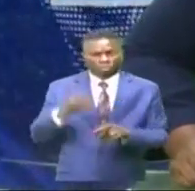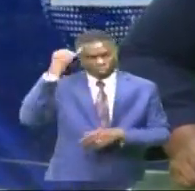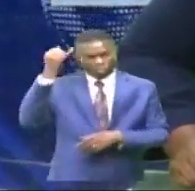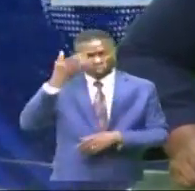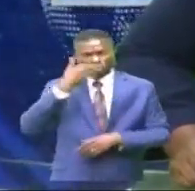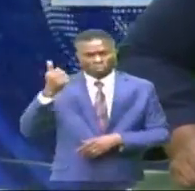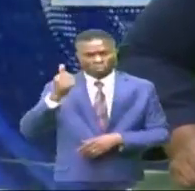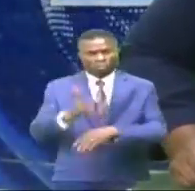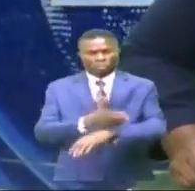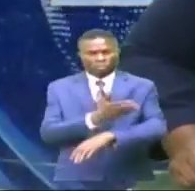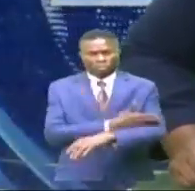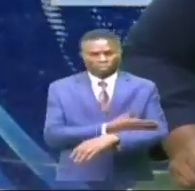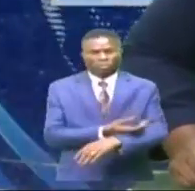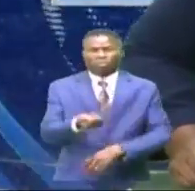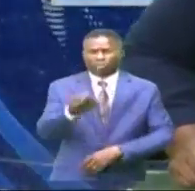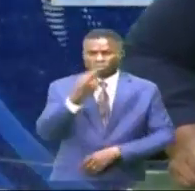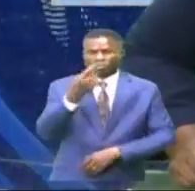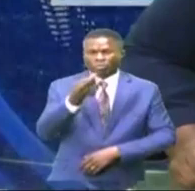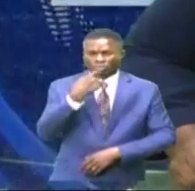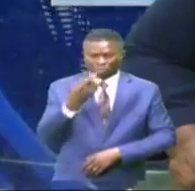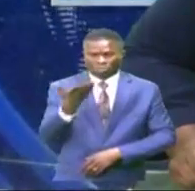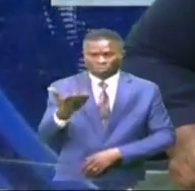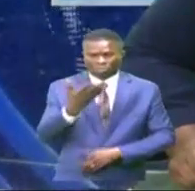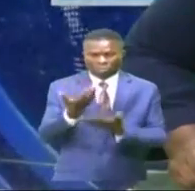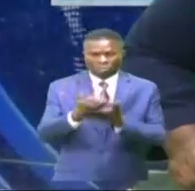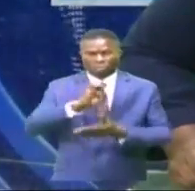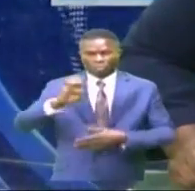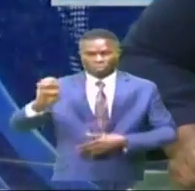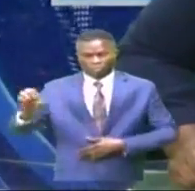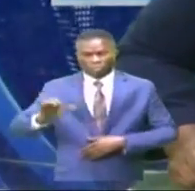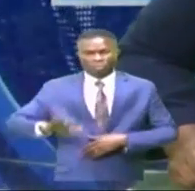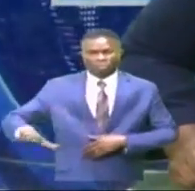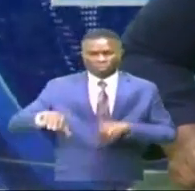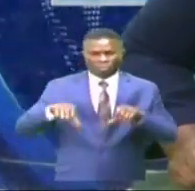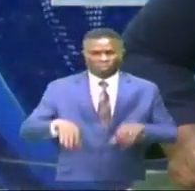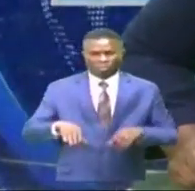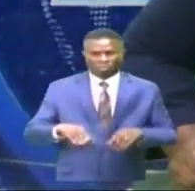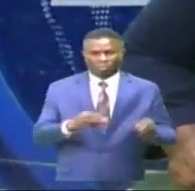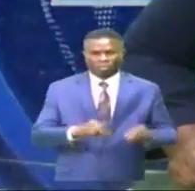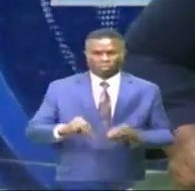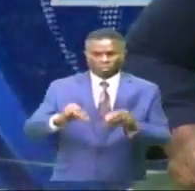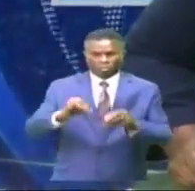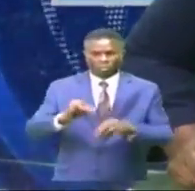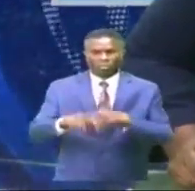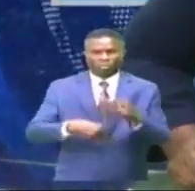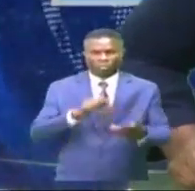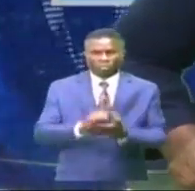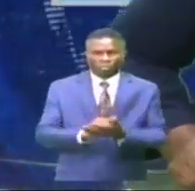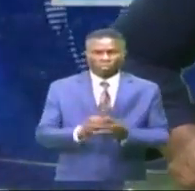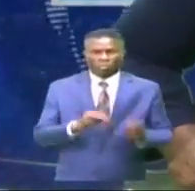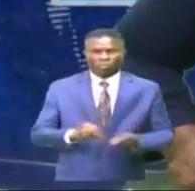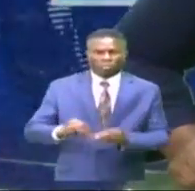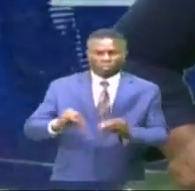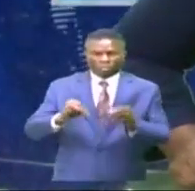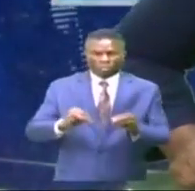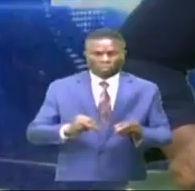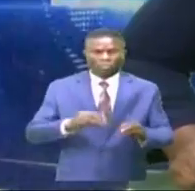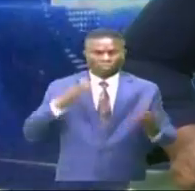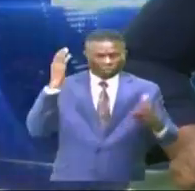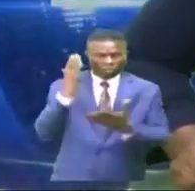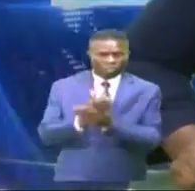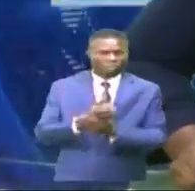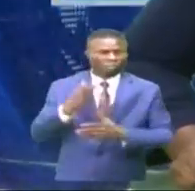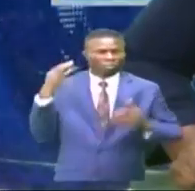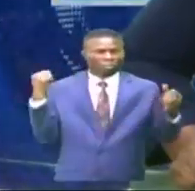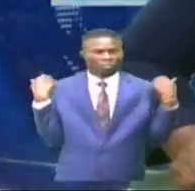pour accroître la production du quinquennat à l'est du pays une passion ma langue mitraillie une façon de mieux combattre la